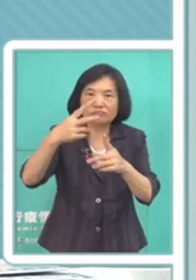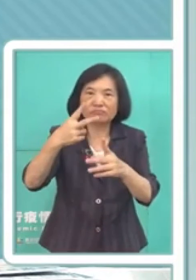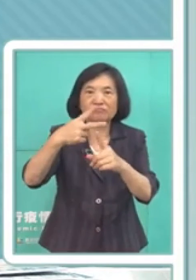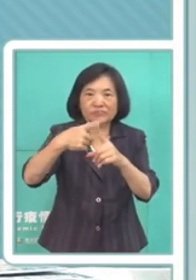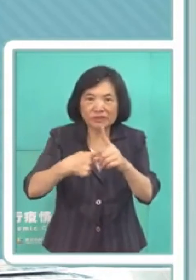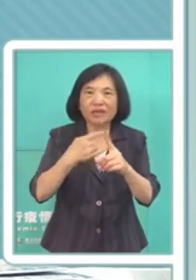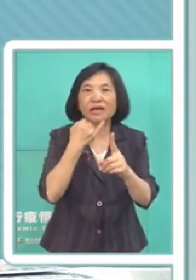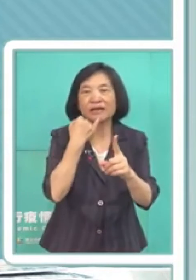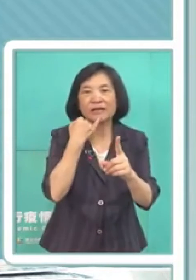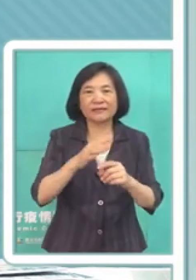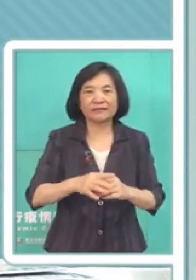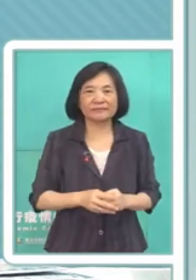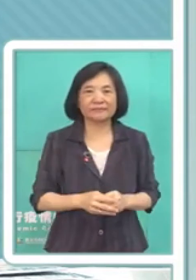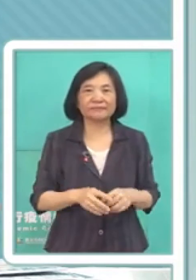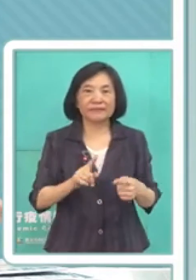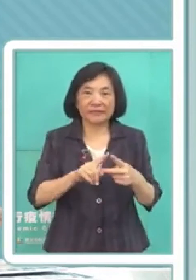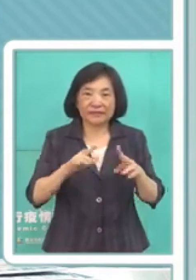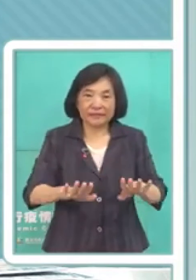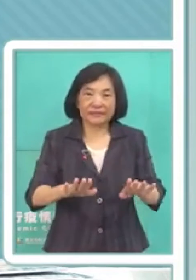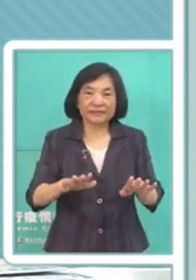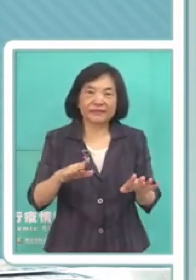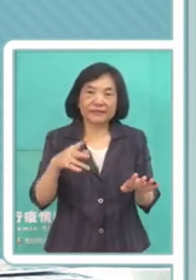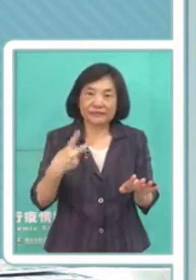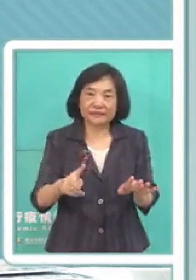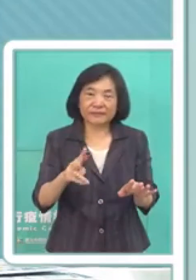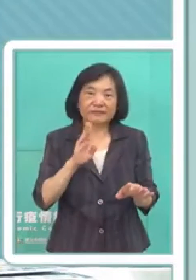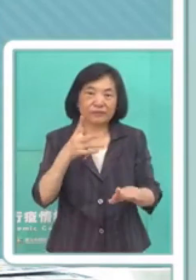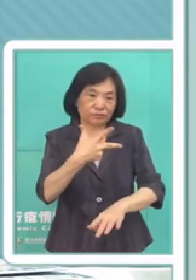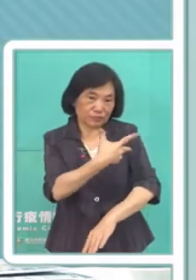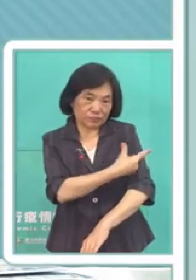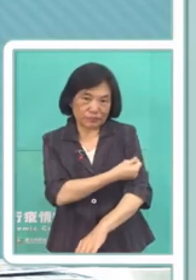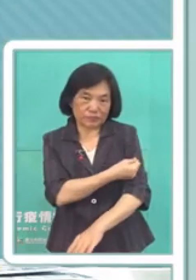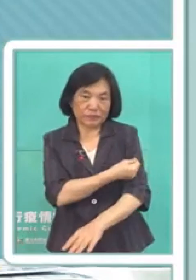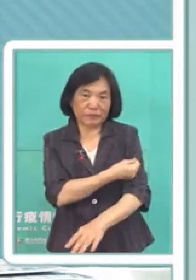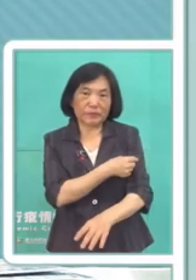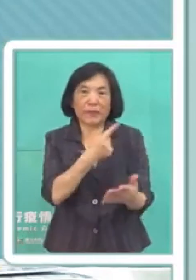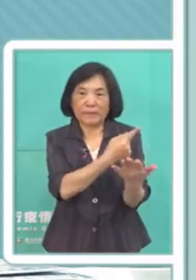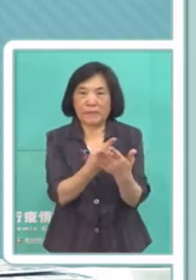就是我们要怎么最快的速度把这疫苗覆盖率打起来。